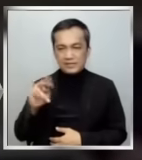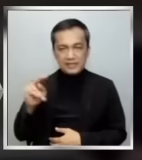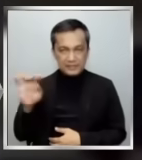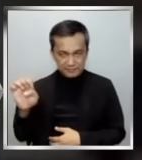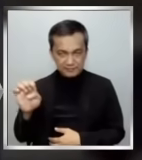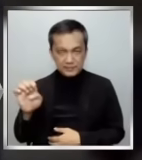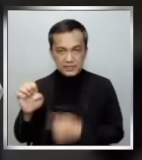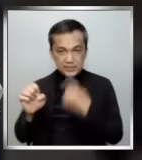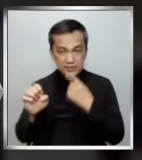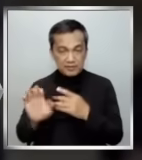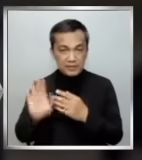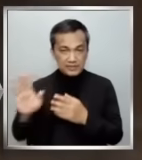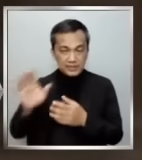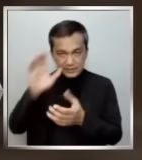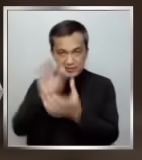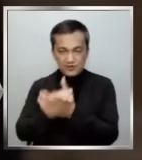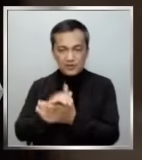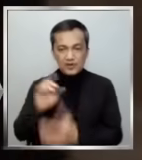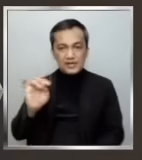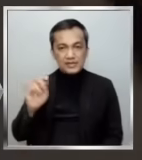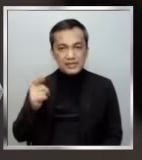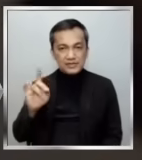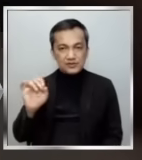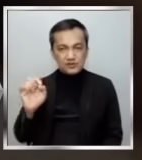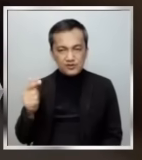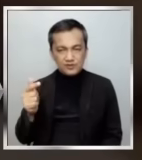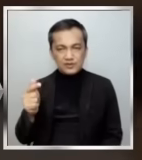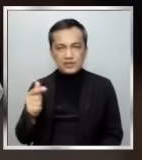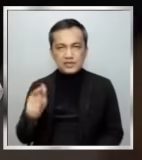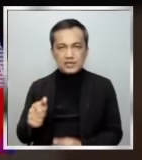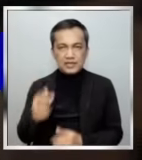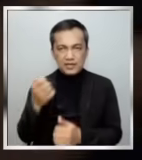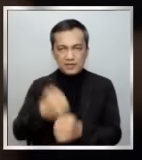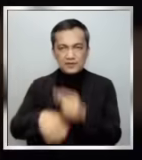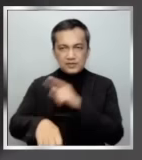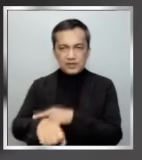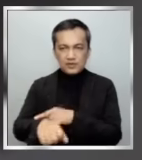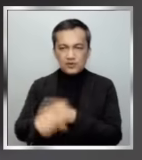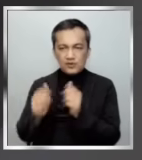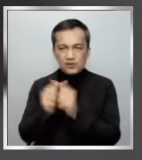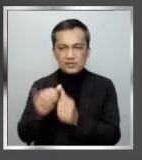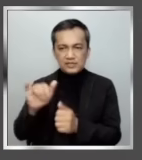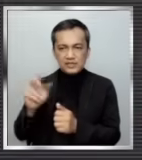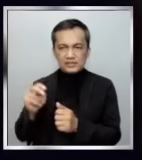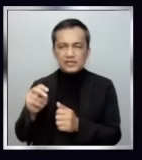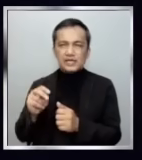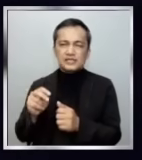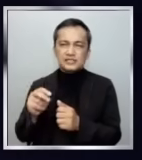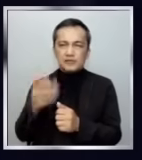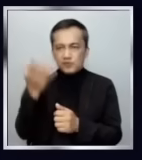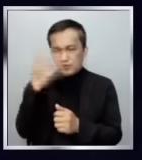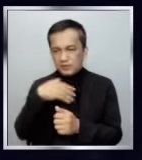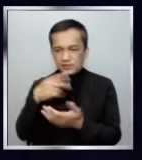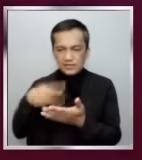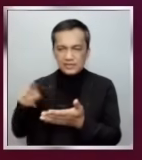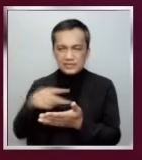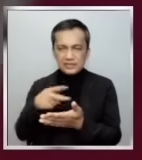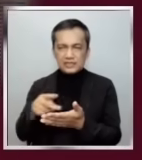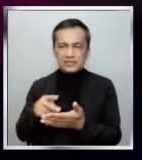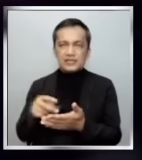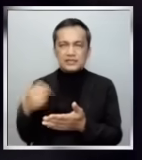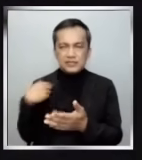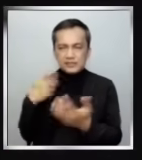kanyang Mister na si Dingdong Dantes every moment with yan daw ay isang graceful dance that never misses a